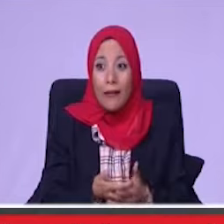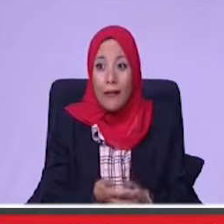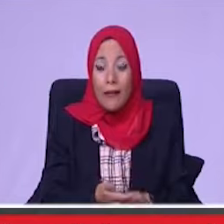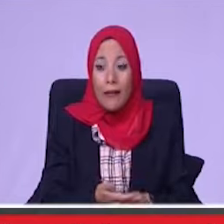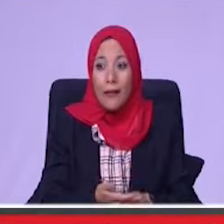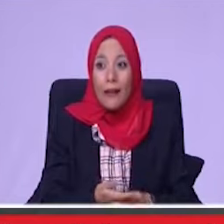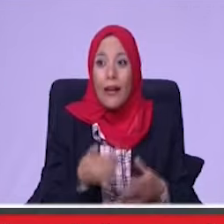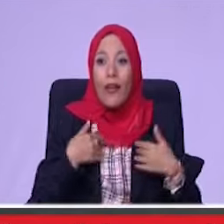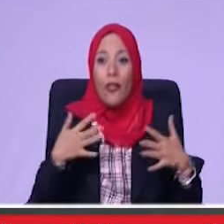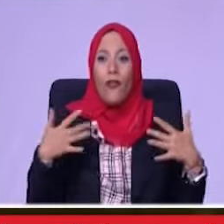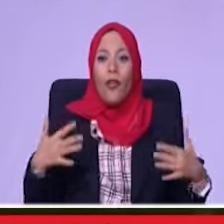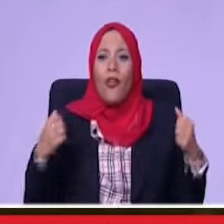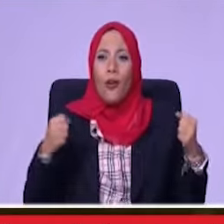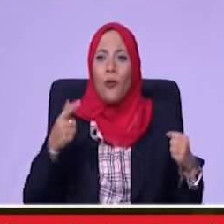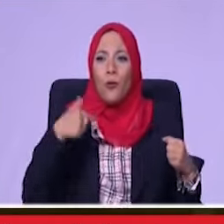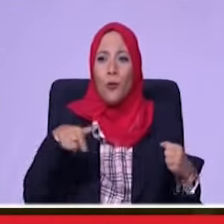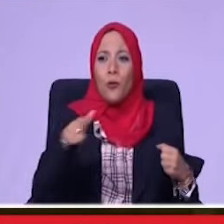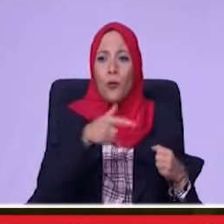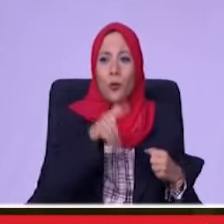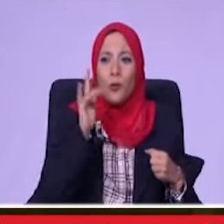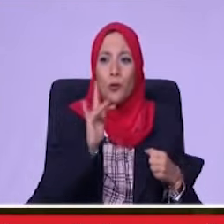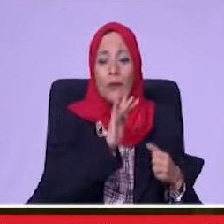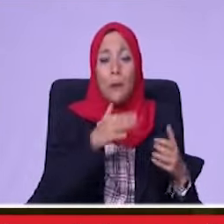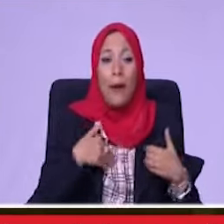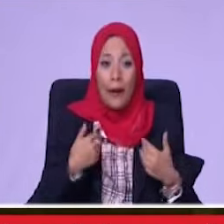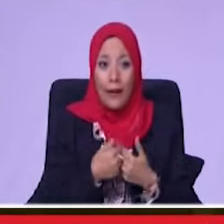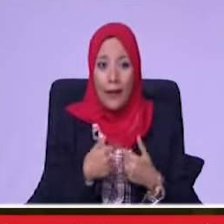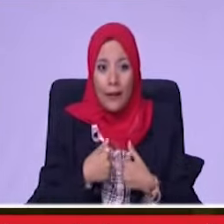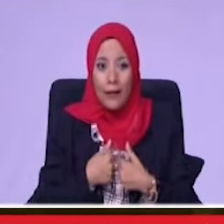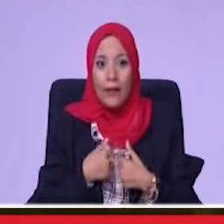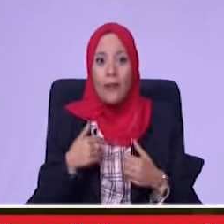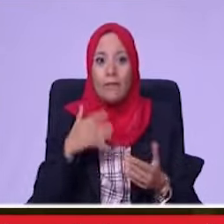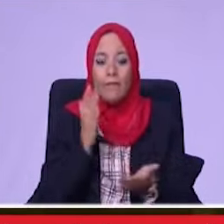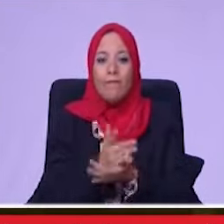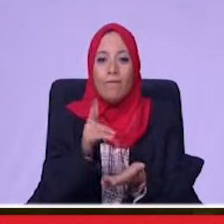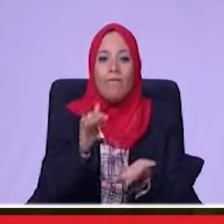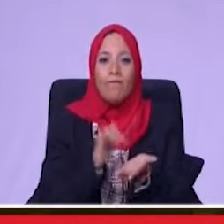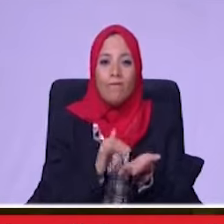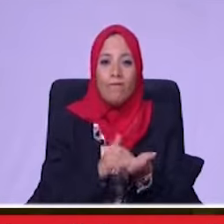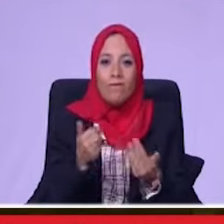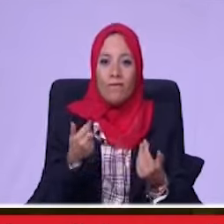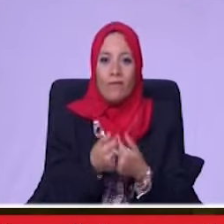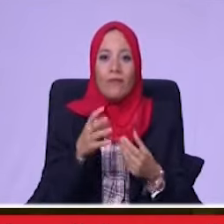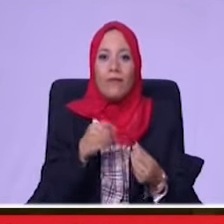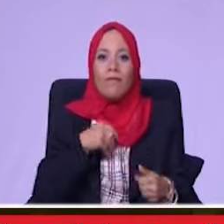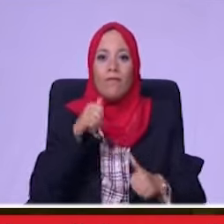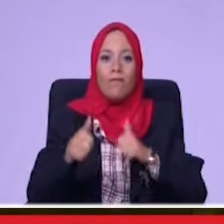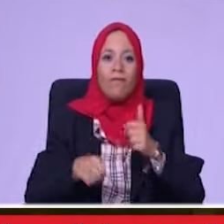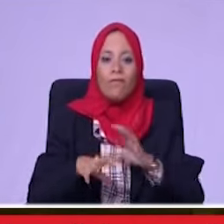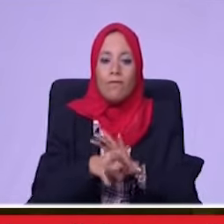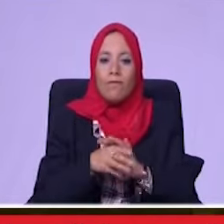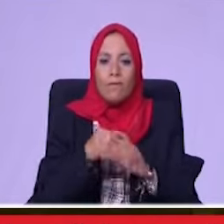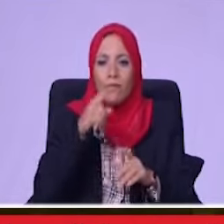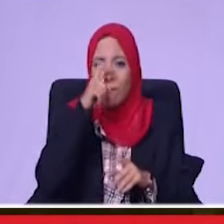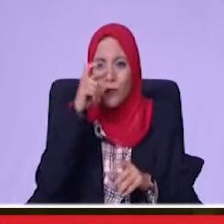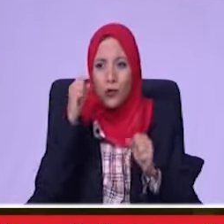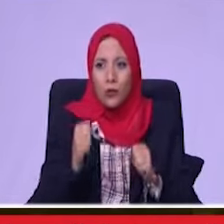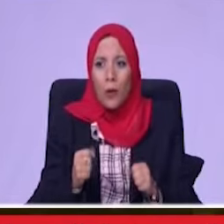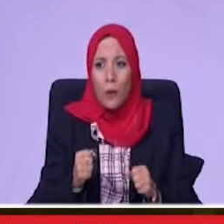انا سعيد بحضراتكم وجودكم معايا، وان كنت في محنه مؤلمه المت